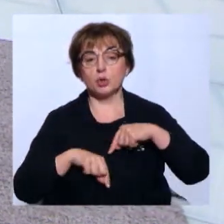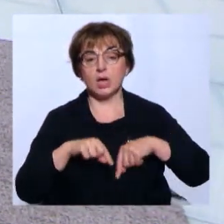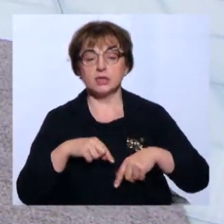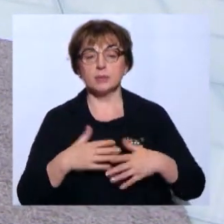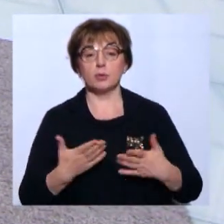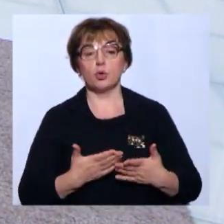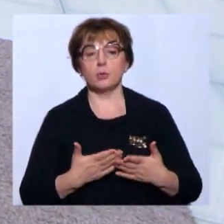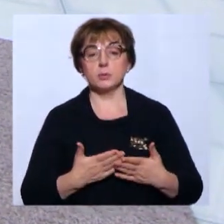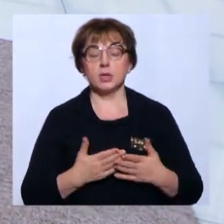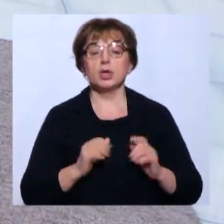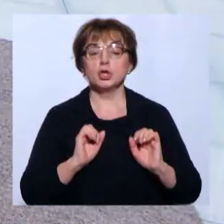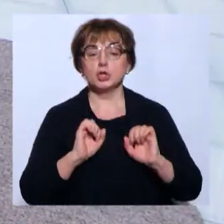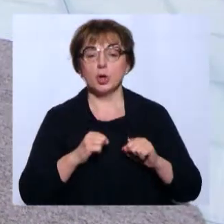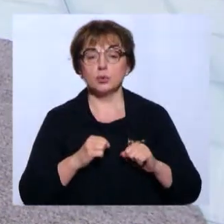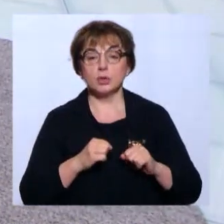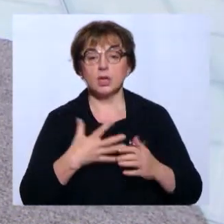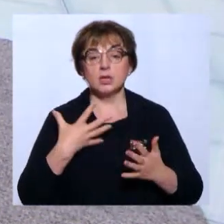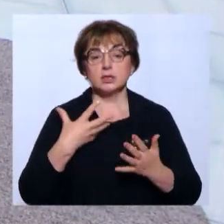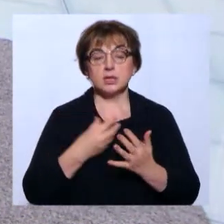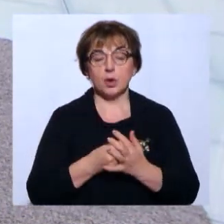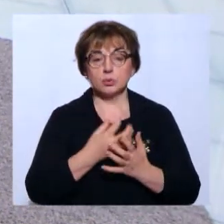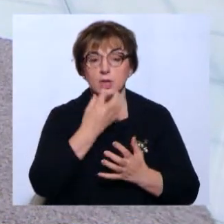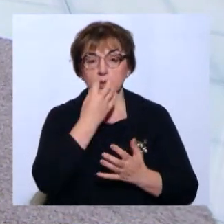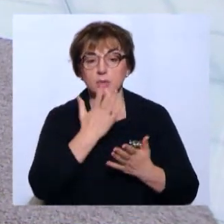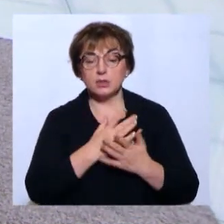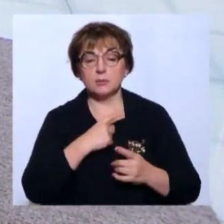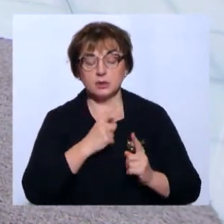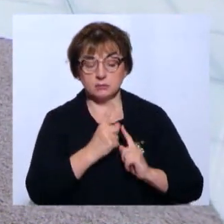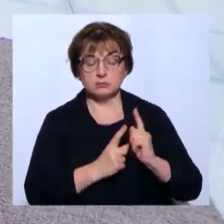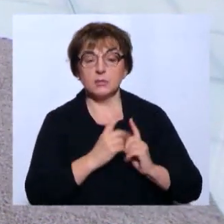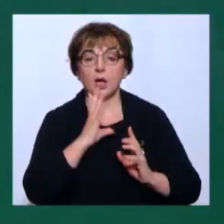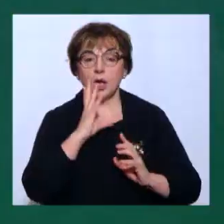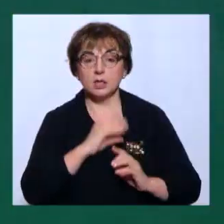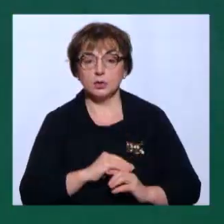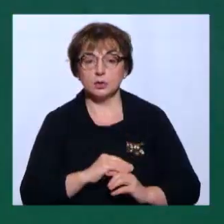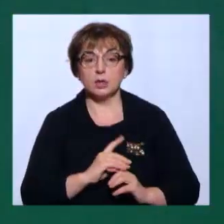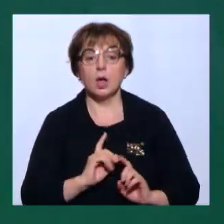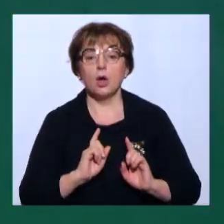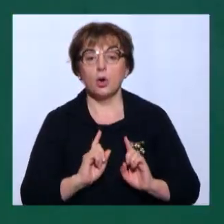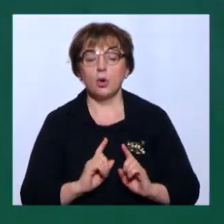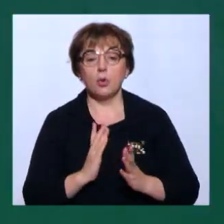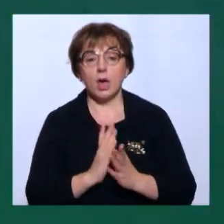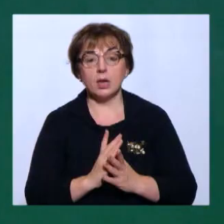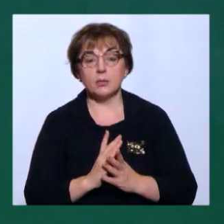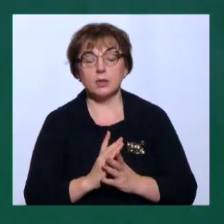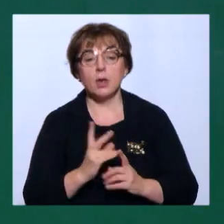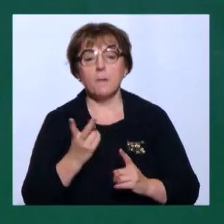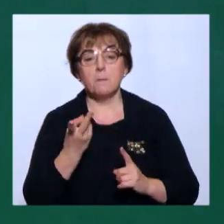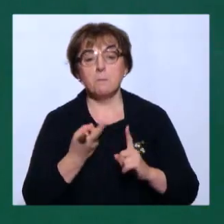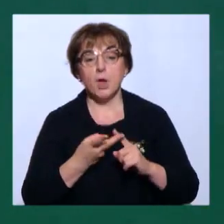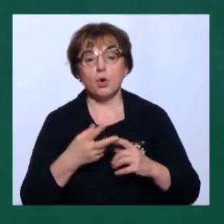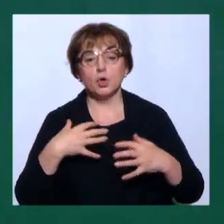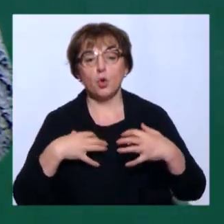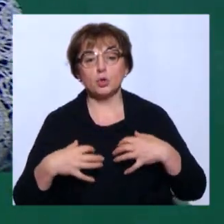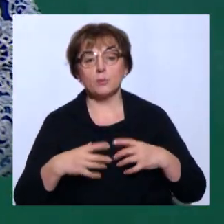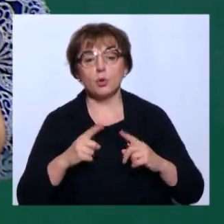რომლებსაც გააჩნიათ სხეულის საკუთარი ტემპერატურა და მისი რეგულაციის უნარი, ხოლო არსებობენ ისეთი ორგანიზმებიც,